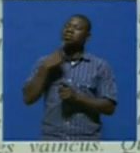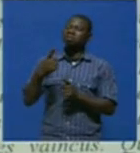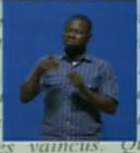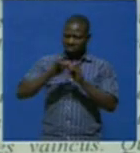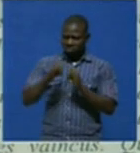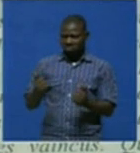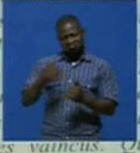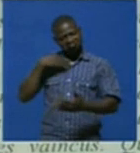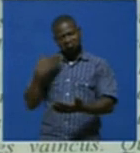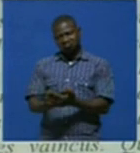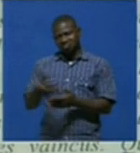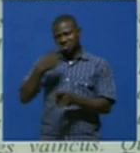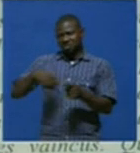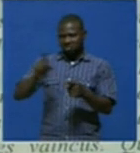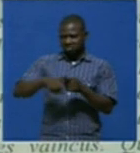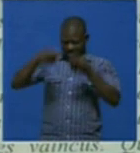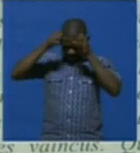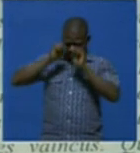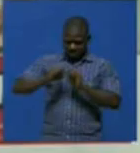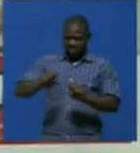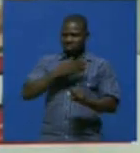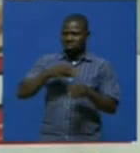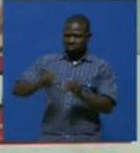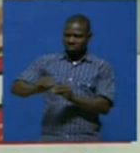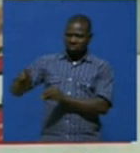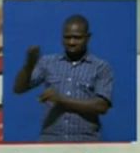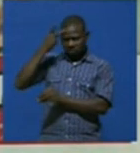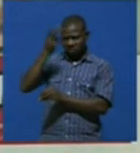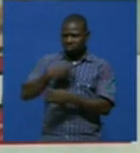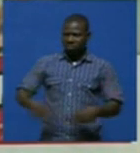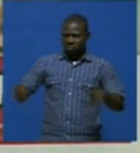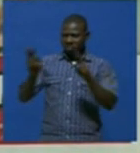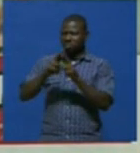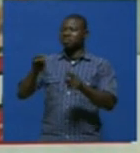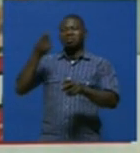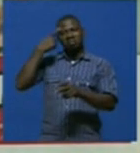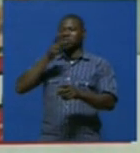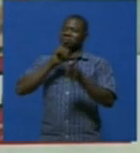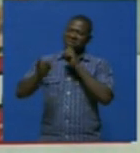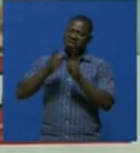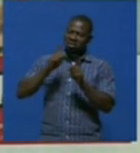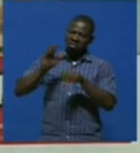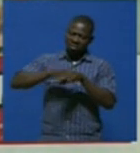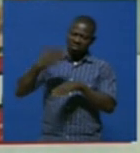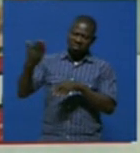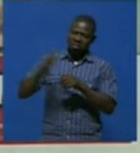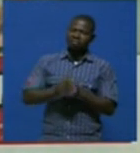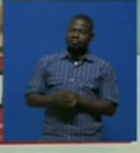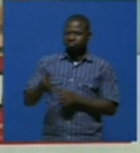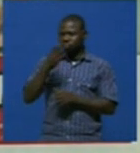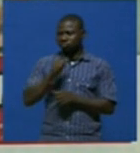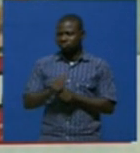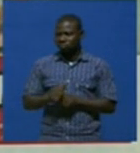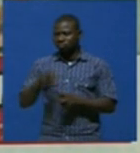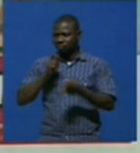quand le pouvoir et l'opposition se parer du burkina c'est le scandale touchant la fédération congolaise de football